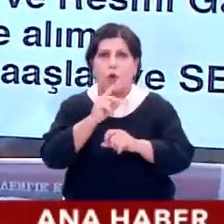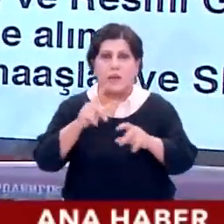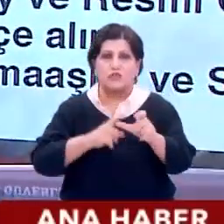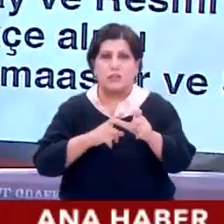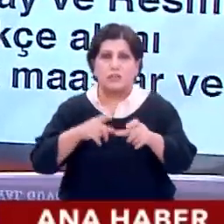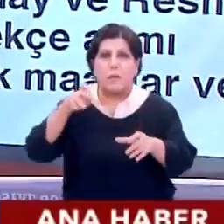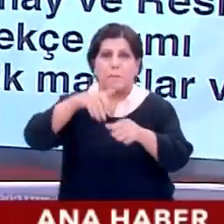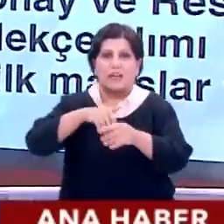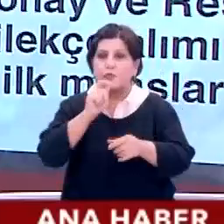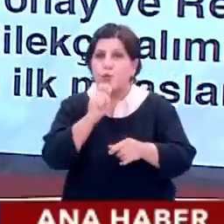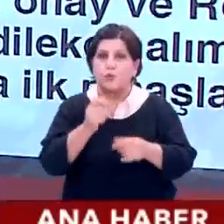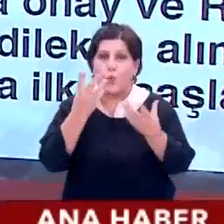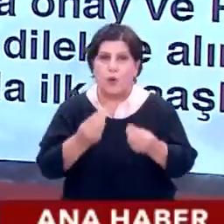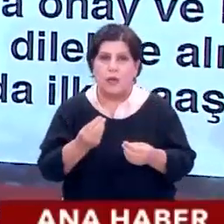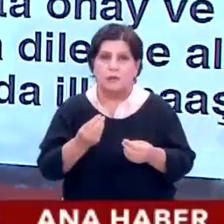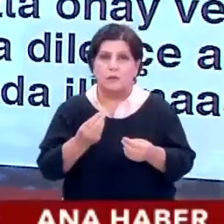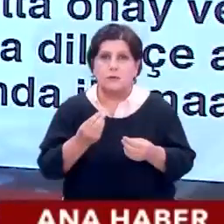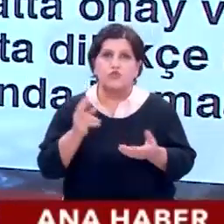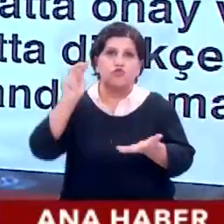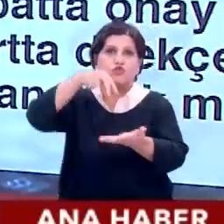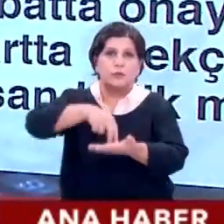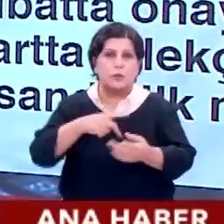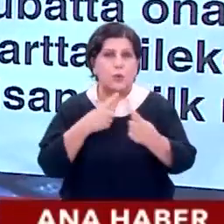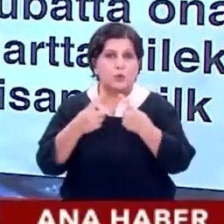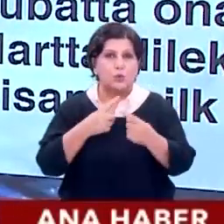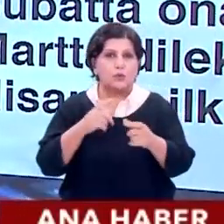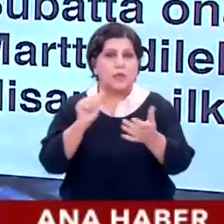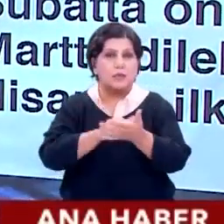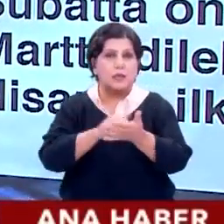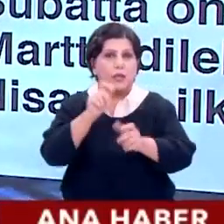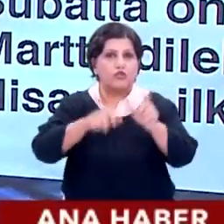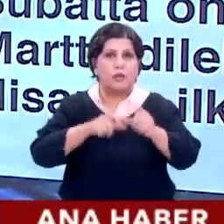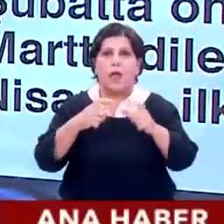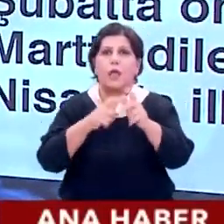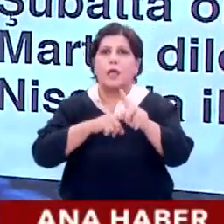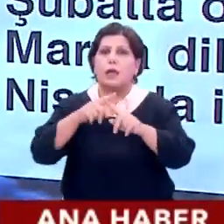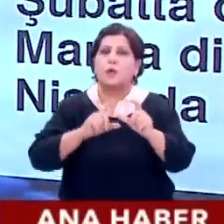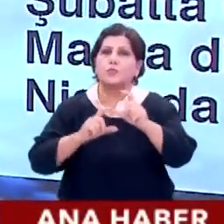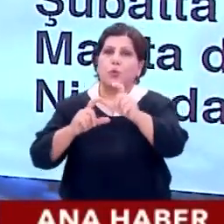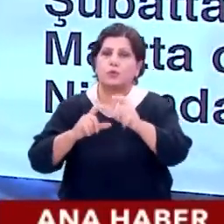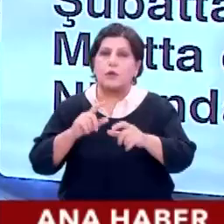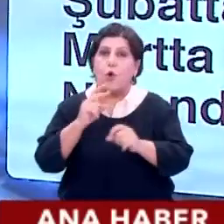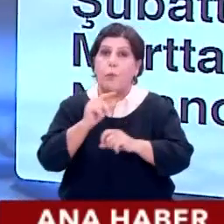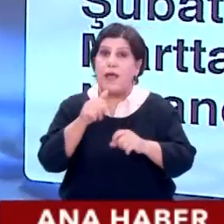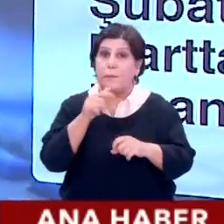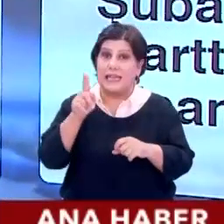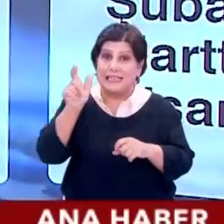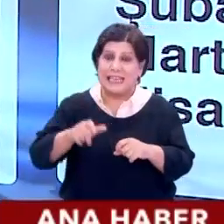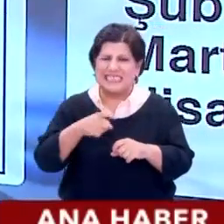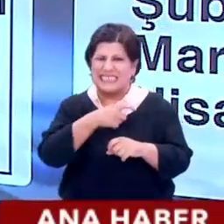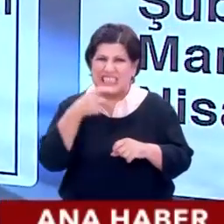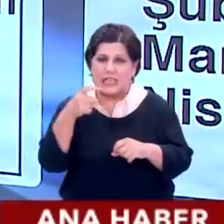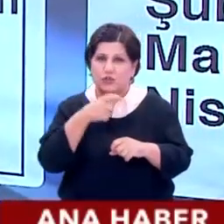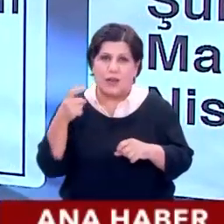Parti sözcüsü olarak çıktı konuştu gazeteciler eyt'yi sordular Ömer bey’den sıcağı sıcağına bir saat önce